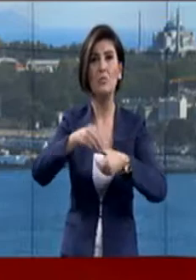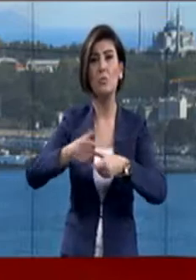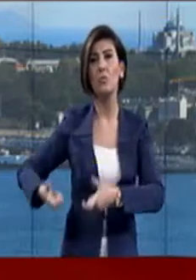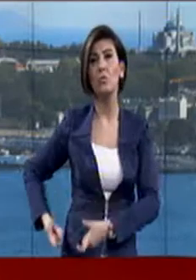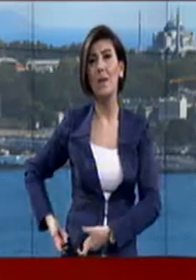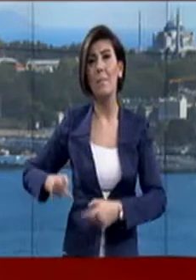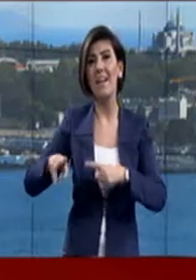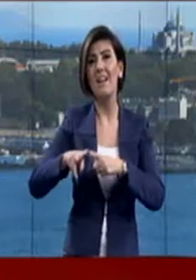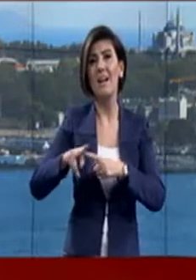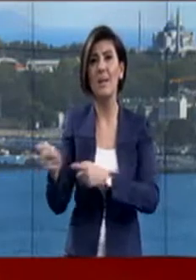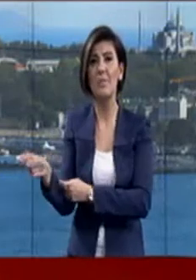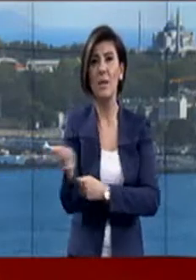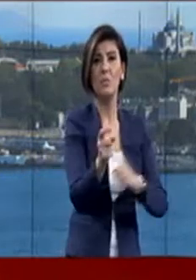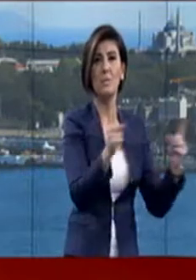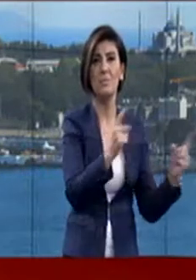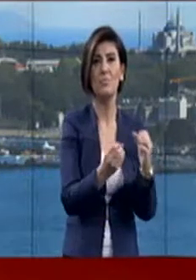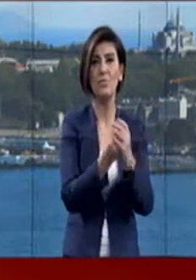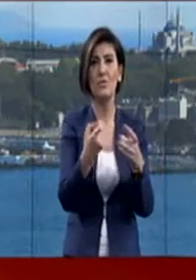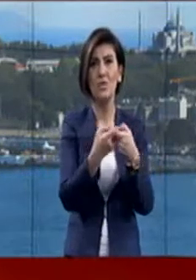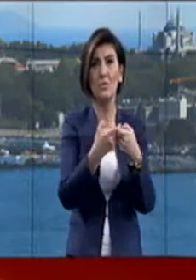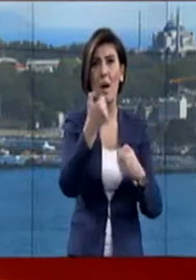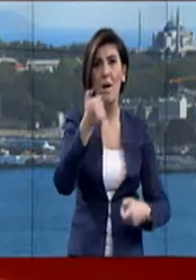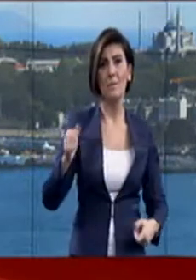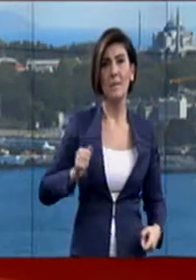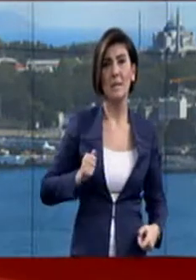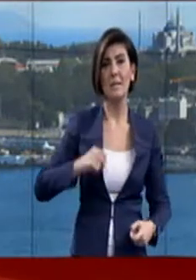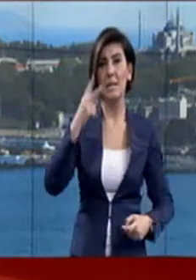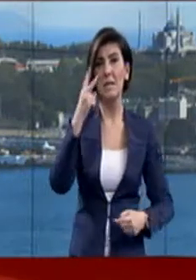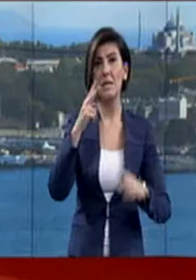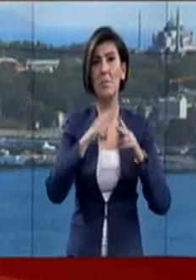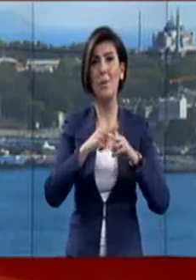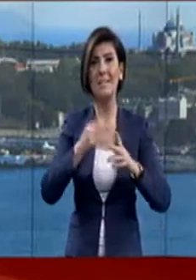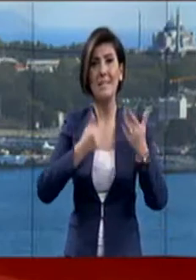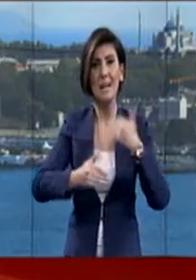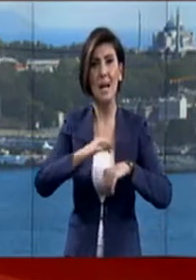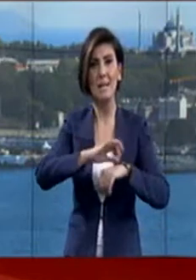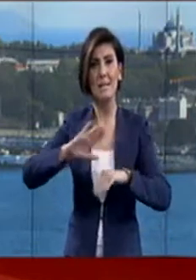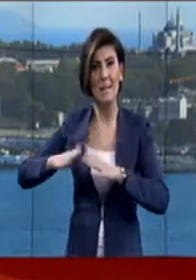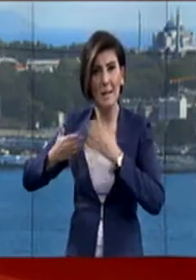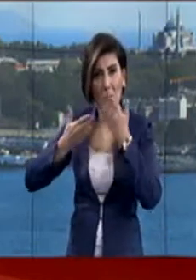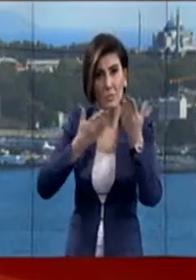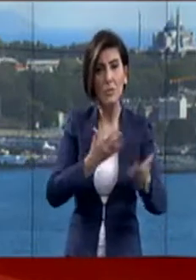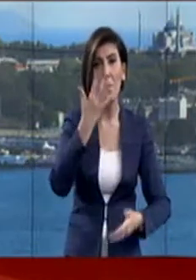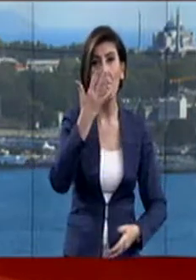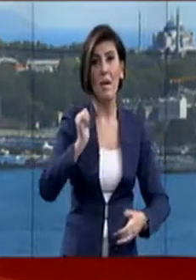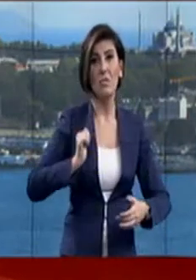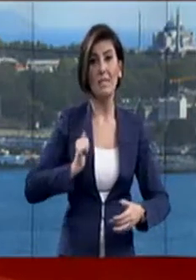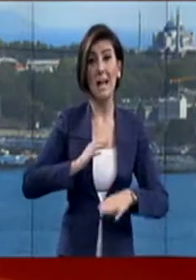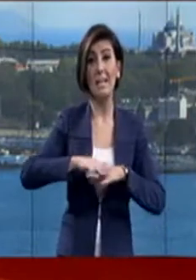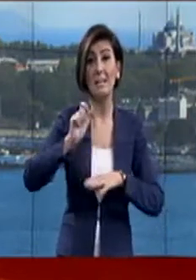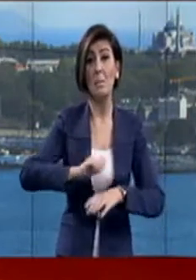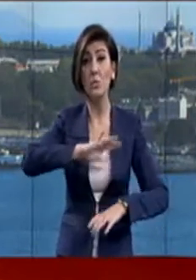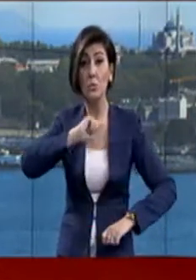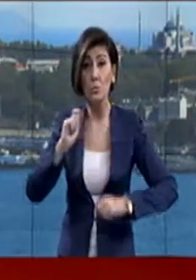güçleriyle PKK'lı teröristler arasında çıkan çatışmada 6 asker ve 2 polis yaralanarak hastaneye kaldırılmış, 5